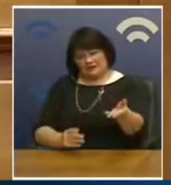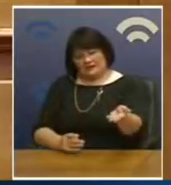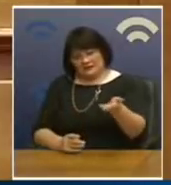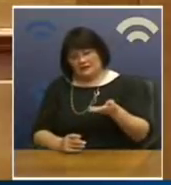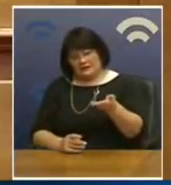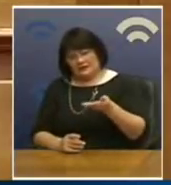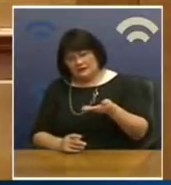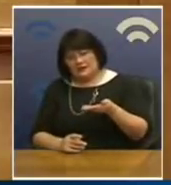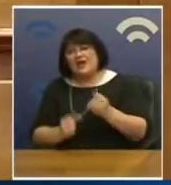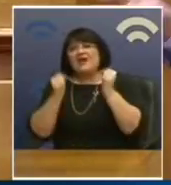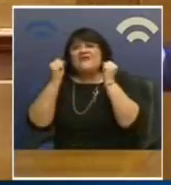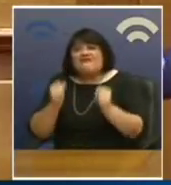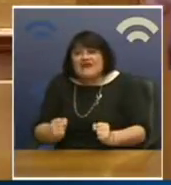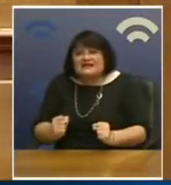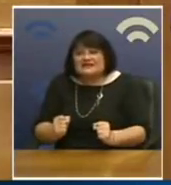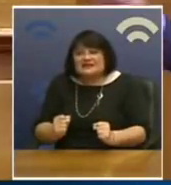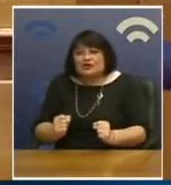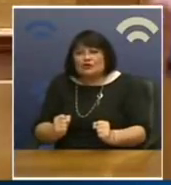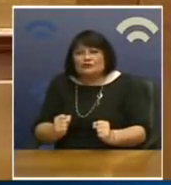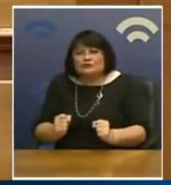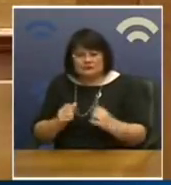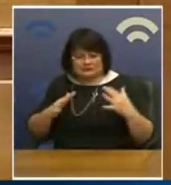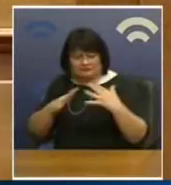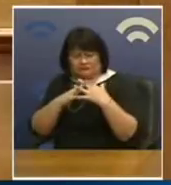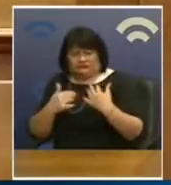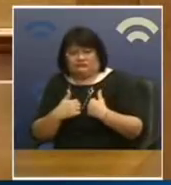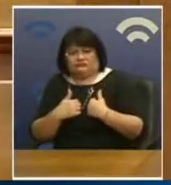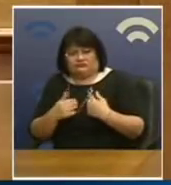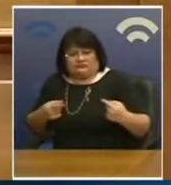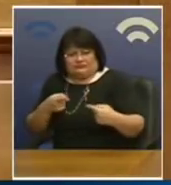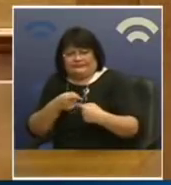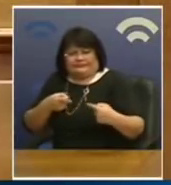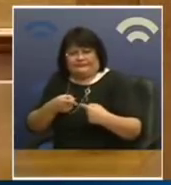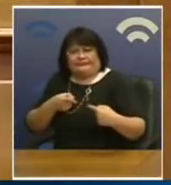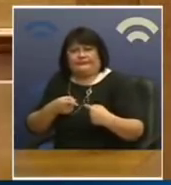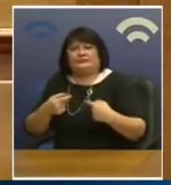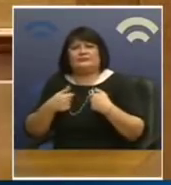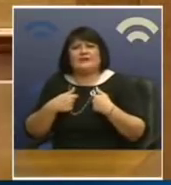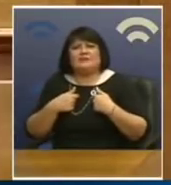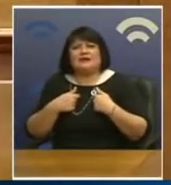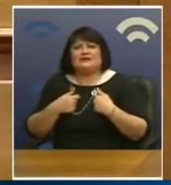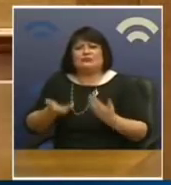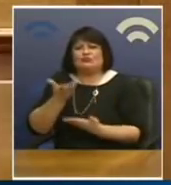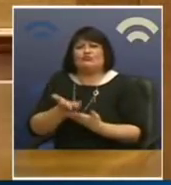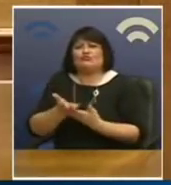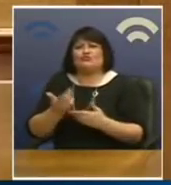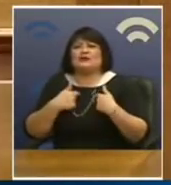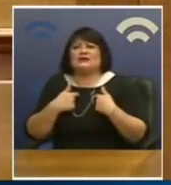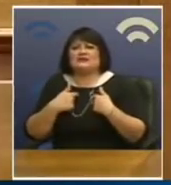σχεδόν το κύριο μέρος της πολεμικής σας και της αντιπαράθεσής σας προς τις δικές μας προτάσεις, προς το ΣΥΡΙΖΑ